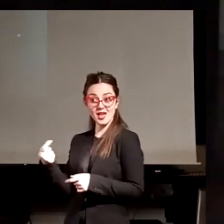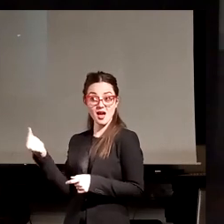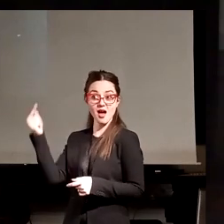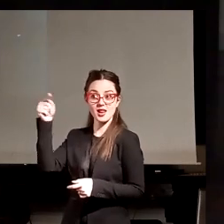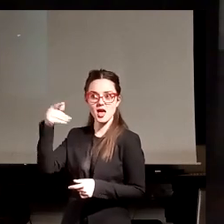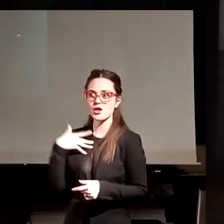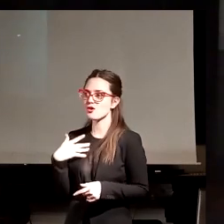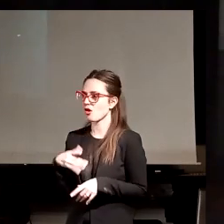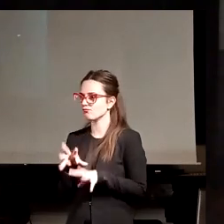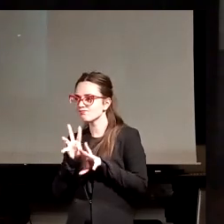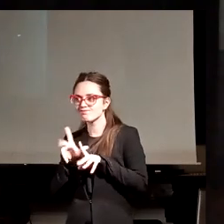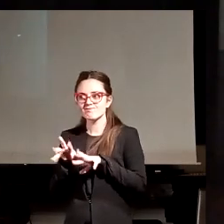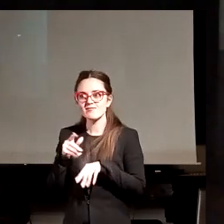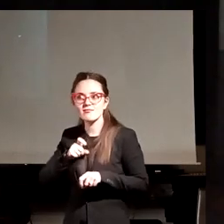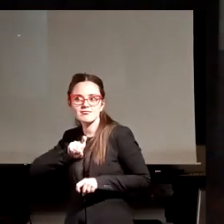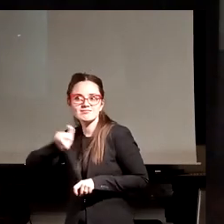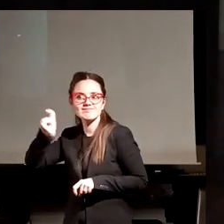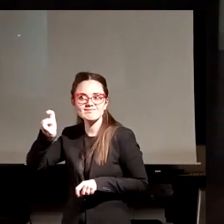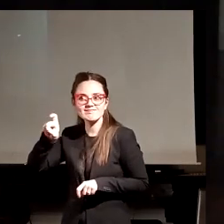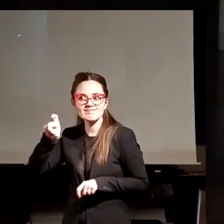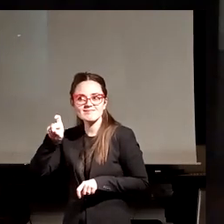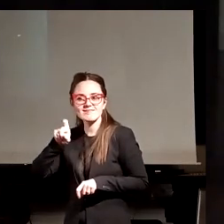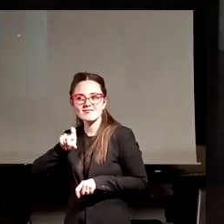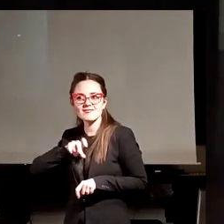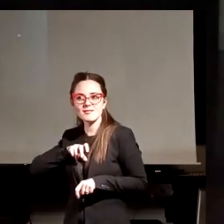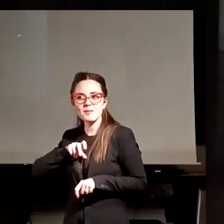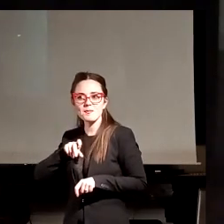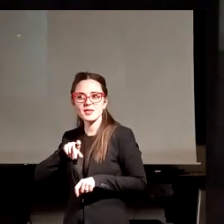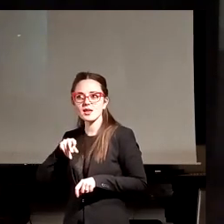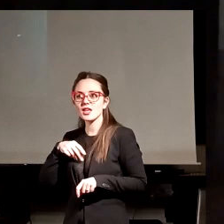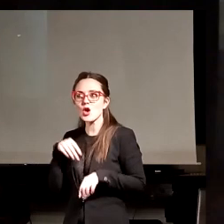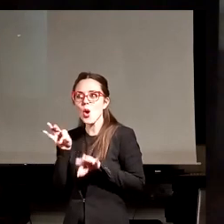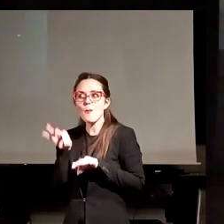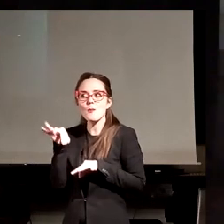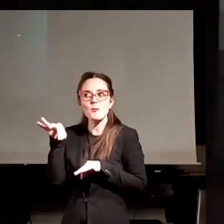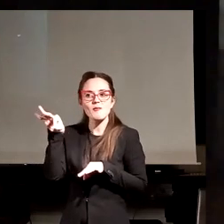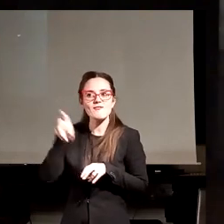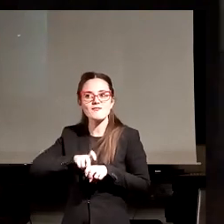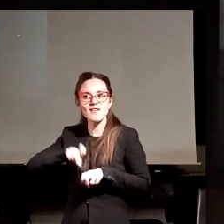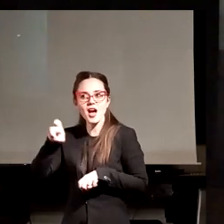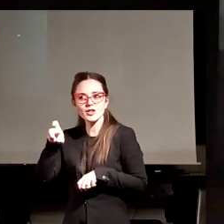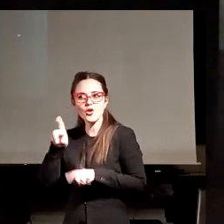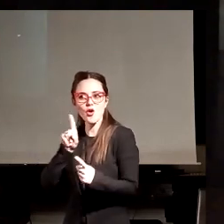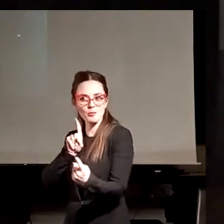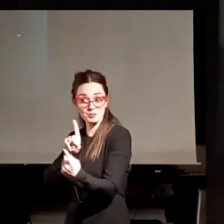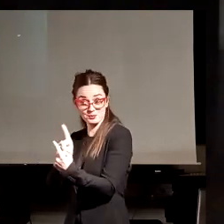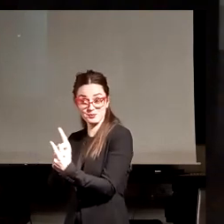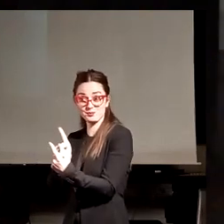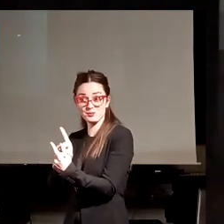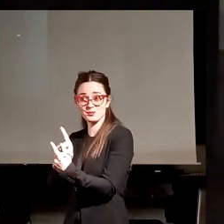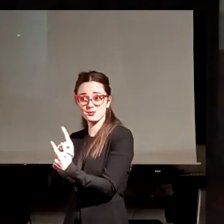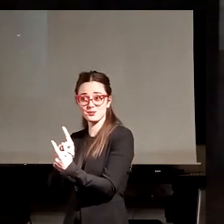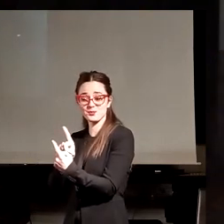lì come uno stalker a poco a poco dal dato ci dice qua abbiamo